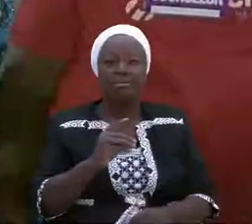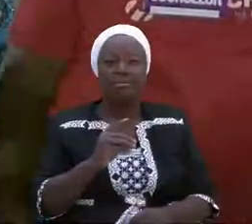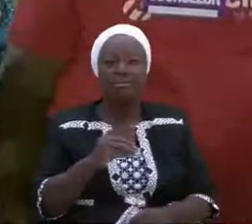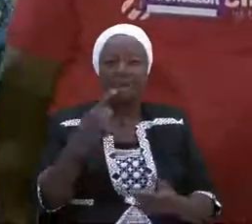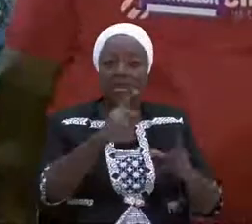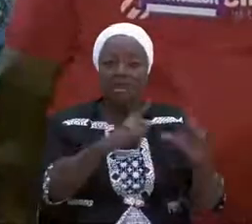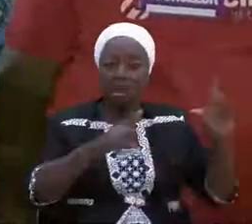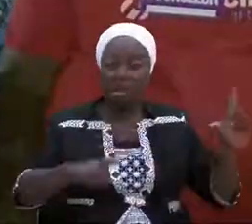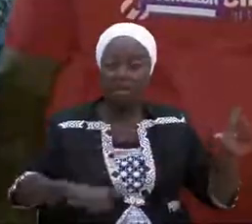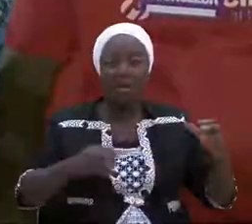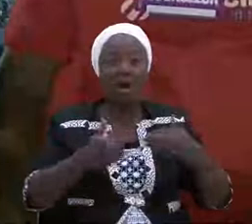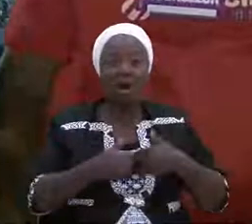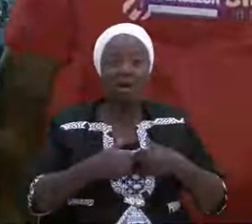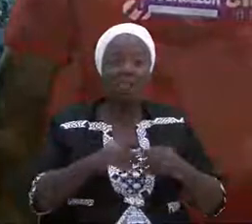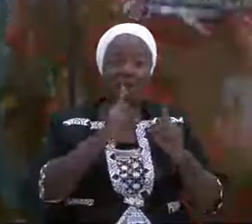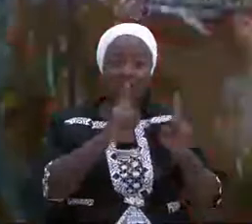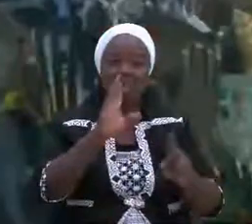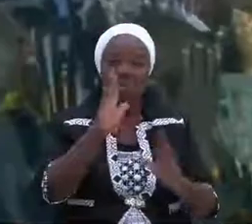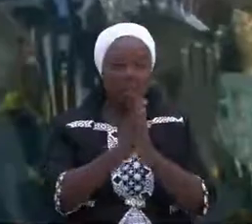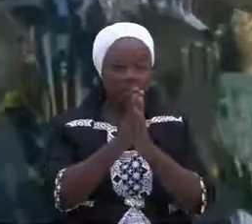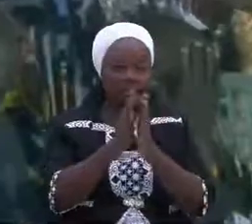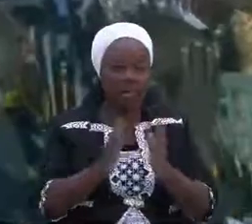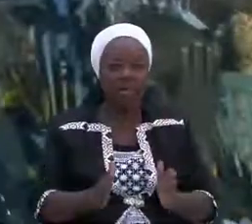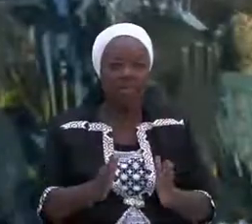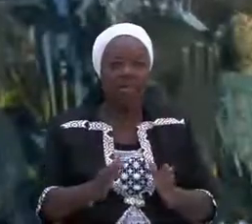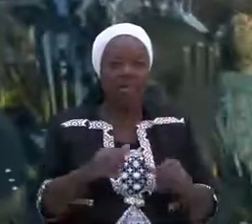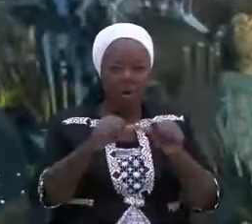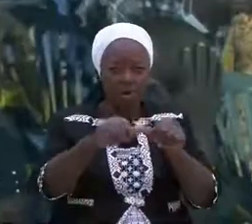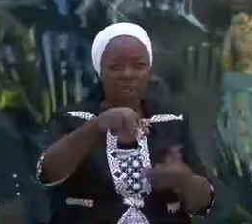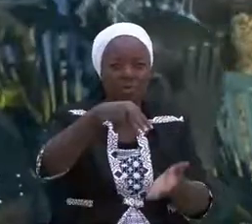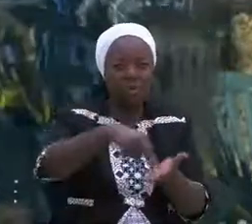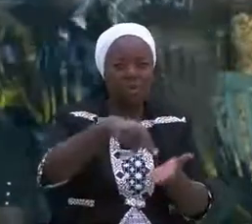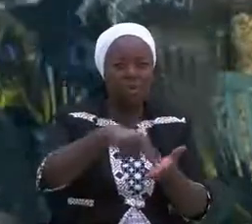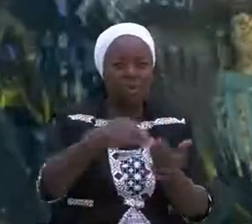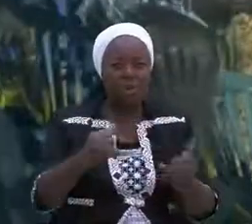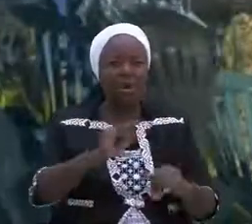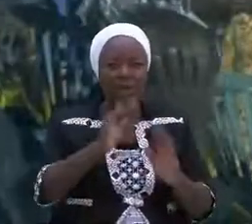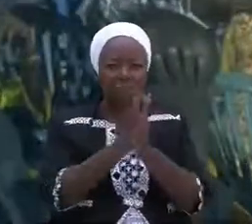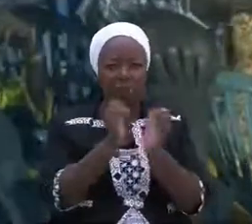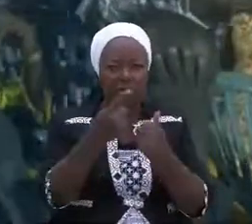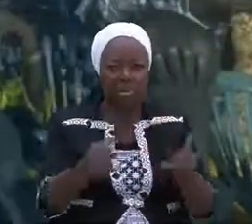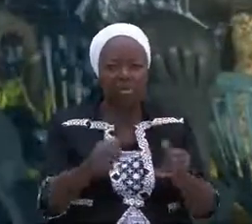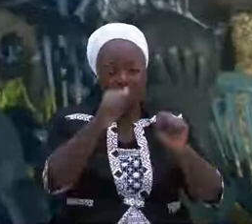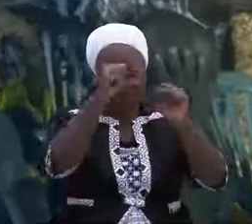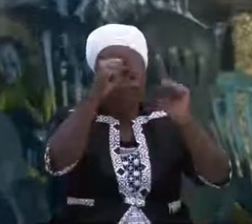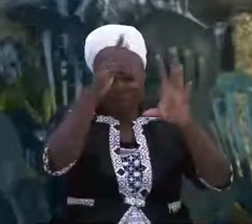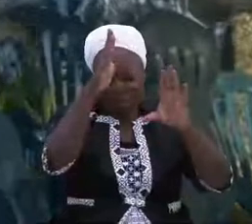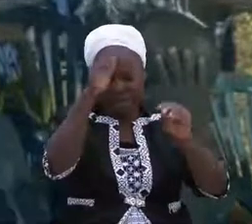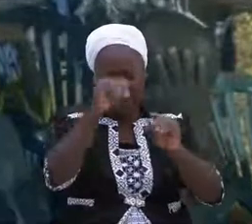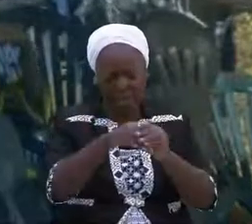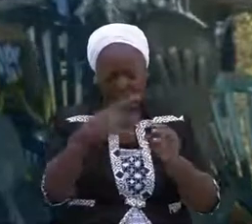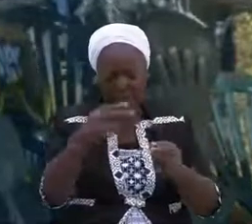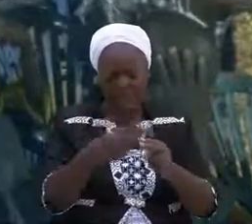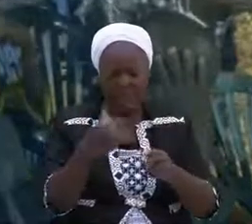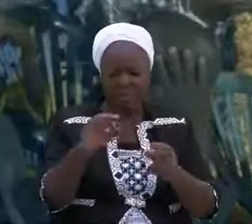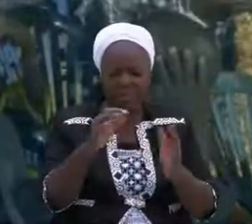Le Seigneur a exaucé ta prière. Toujours debout, je vais prier pour vous, avec vous, mais la paix, au nom de